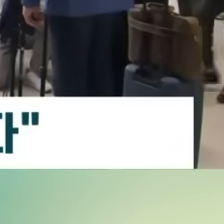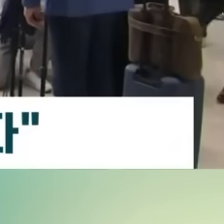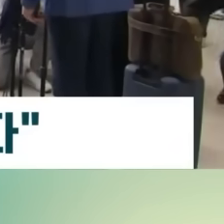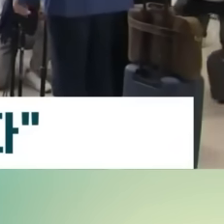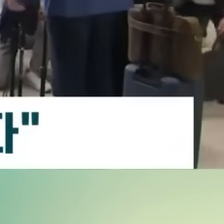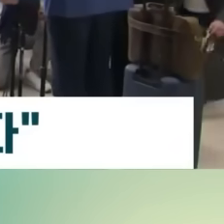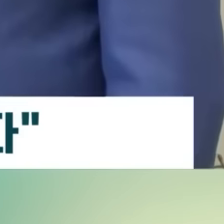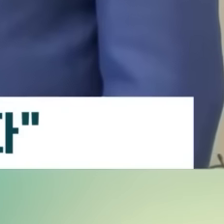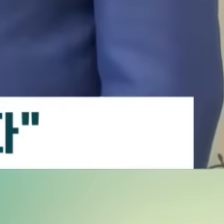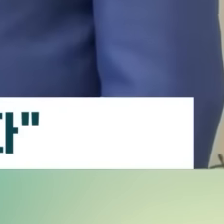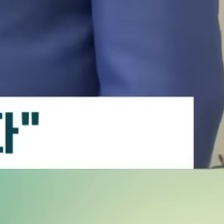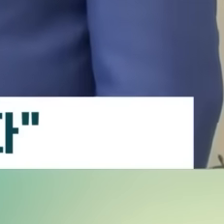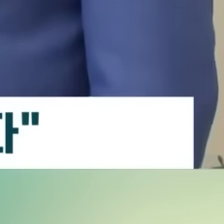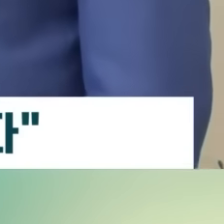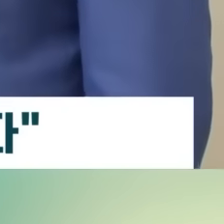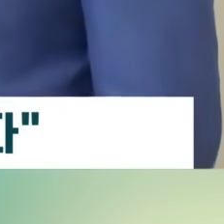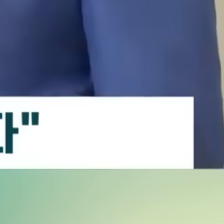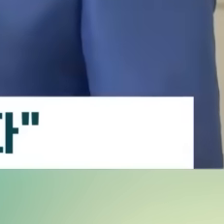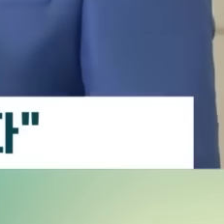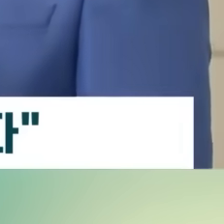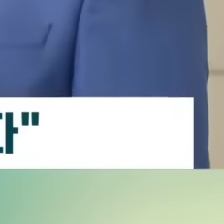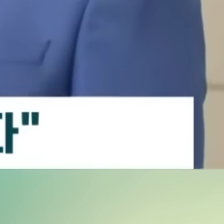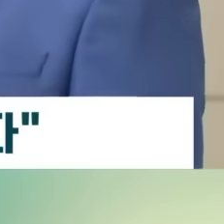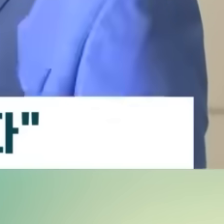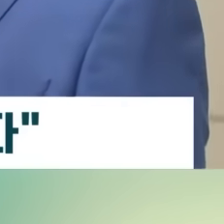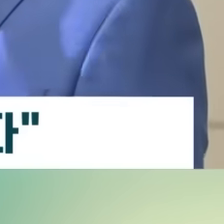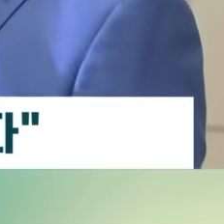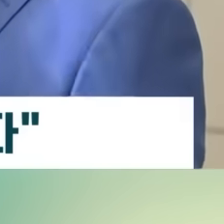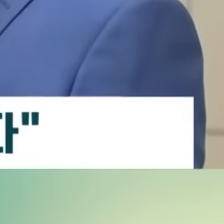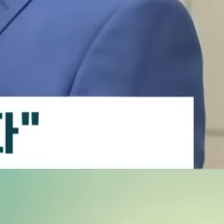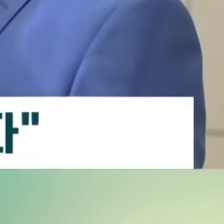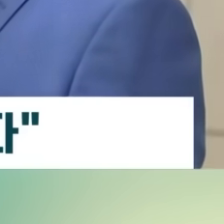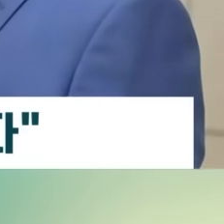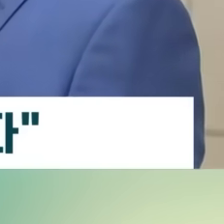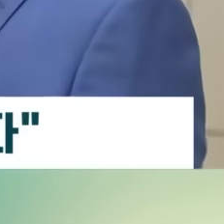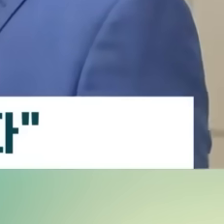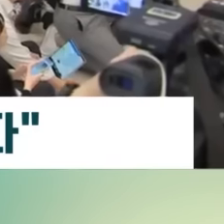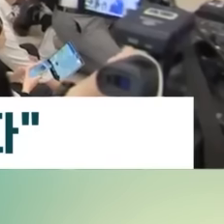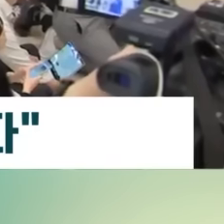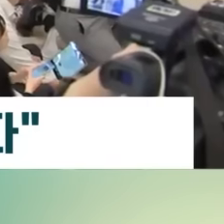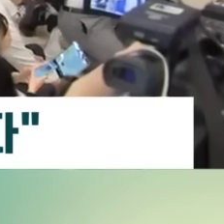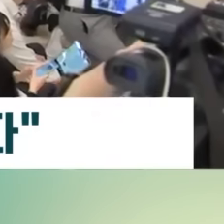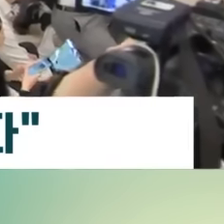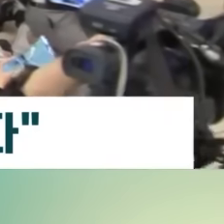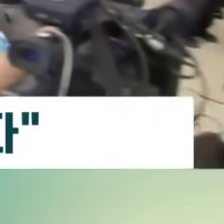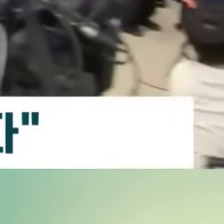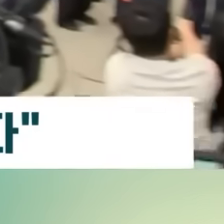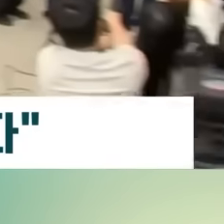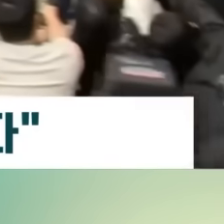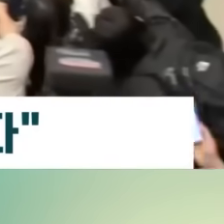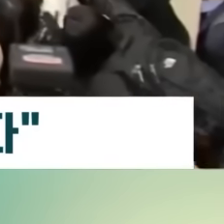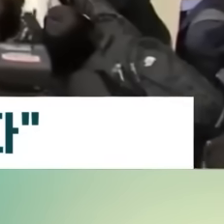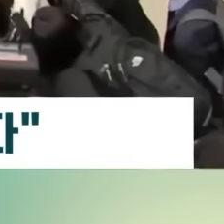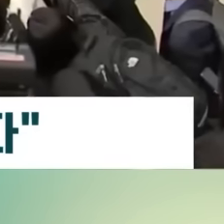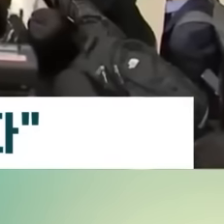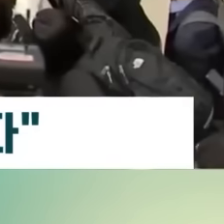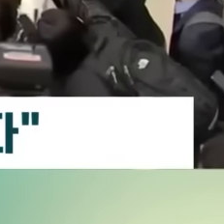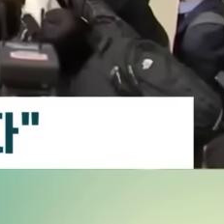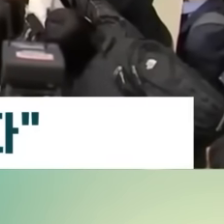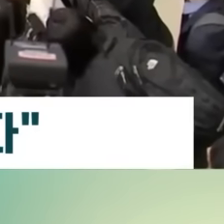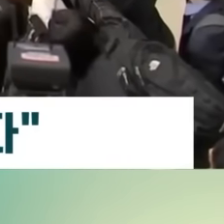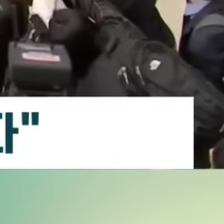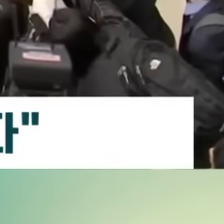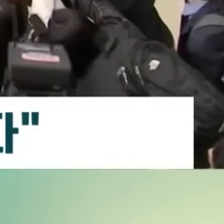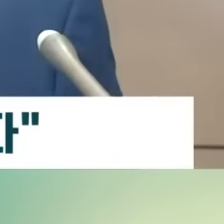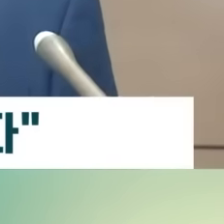확인한 것 아닙니까 그 산업 통선 자원부 그래도이 한 업체의 얘기기 때문에 이걸 고스란이 있는 그대로 믿을 수가 없어서 우리나라에